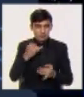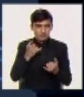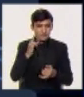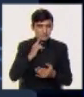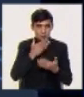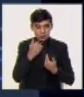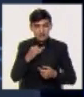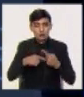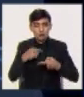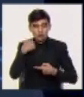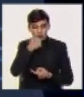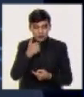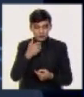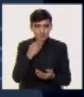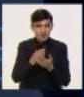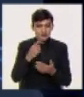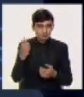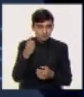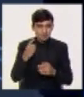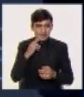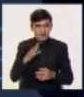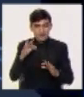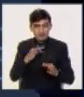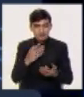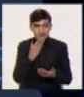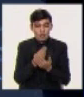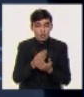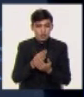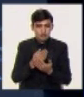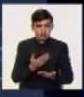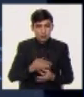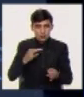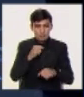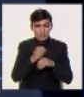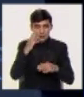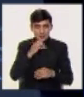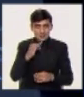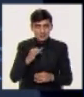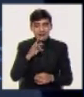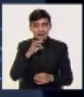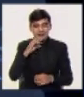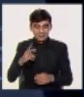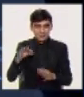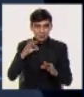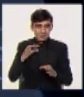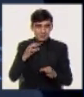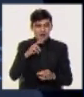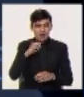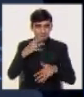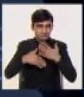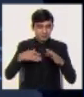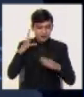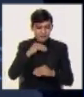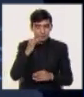следующем году кооперативы собственников квартир прекратят свое существование. Насколько высок риск коммунального коллапса,